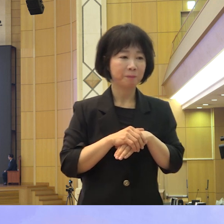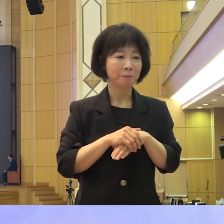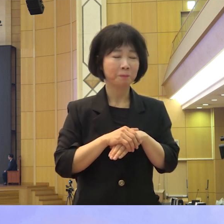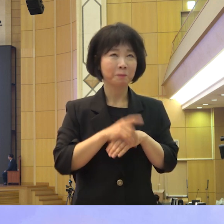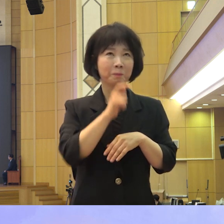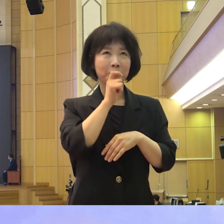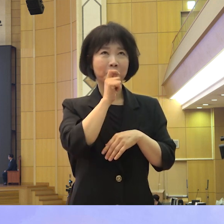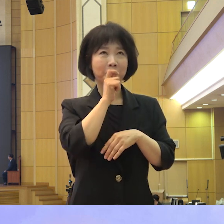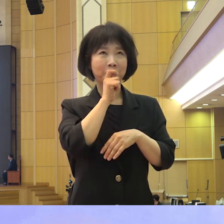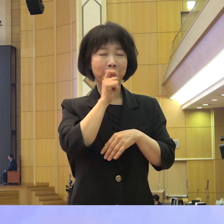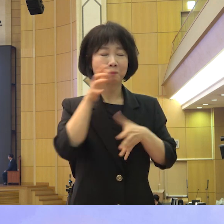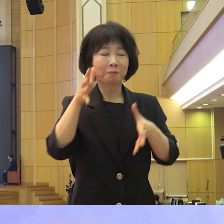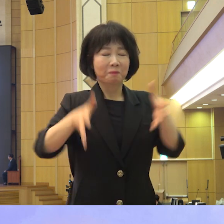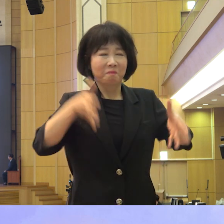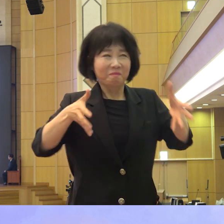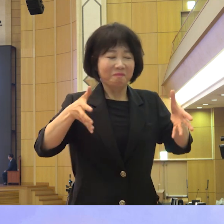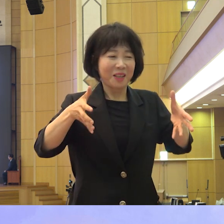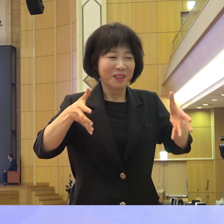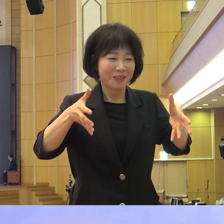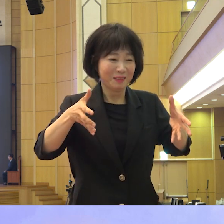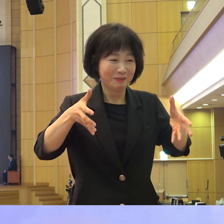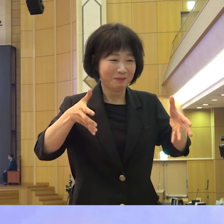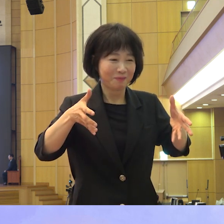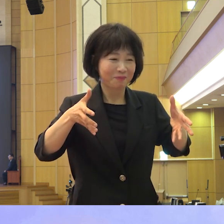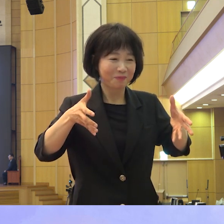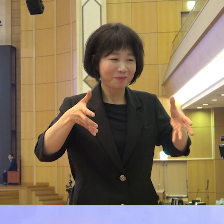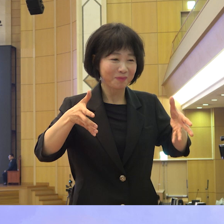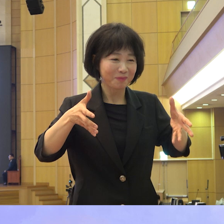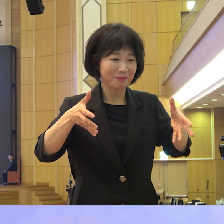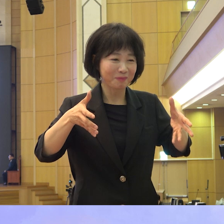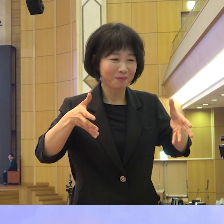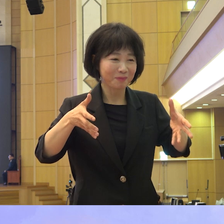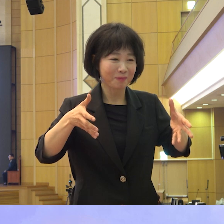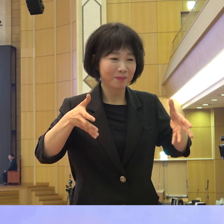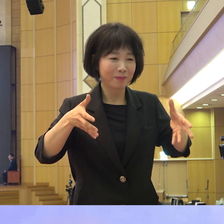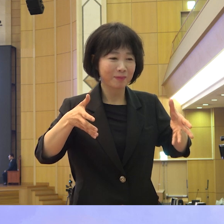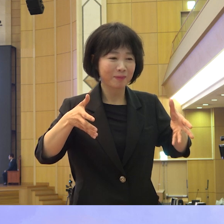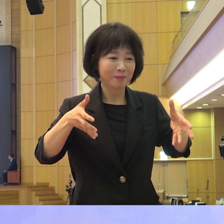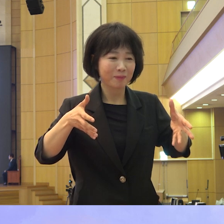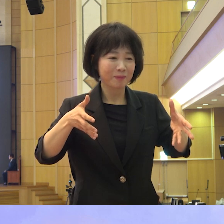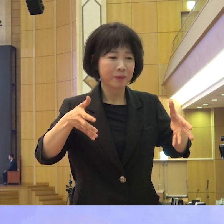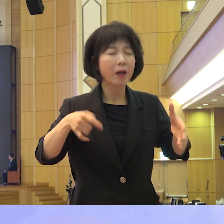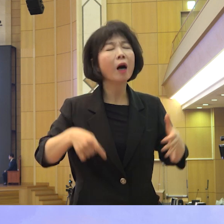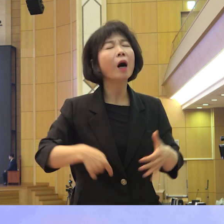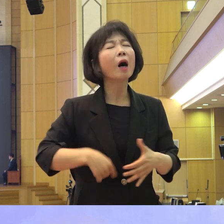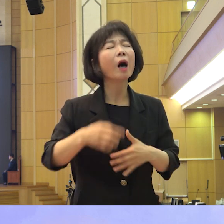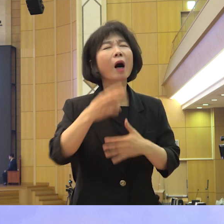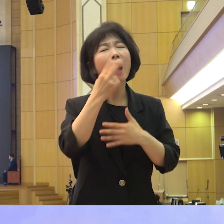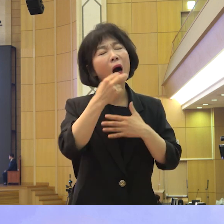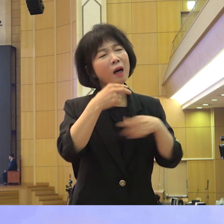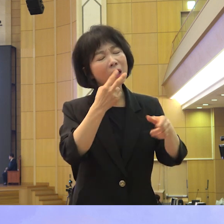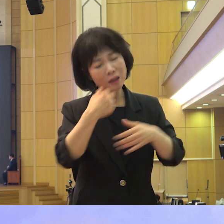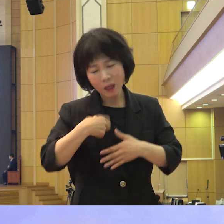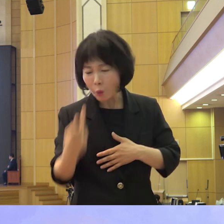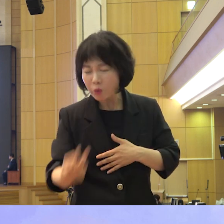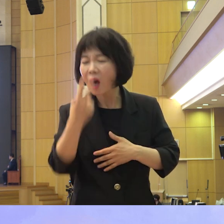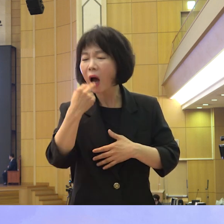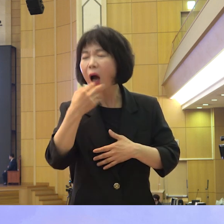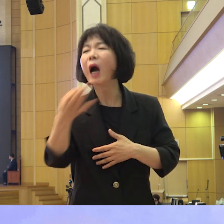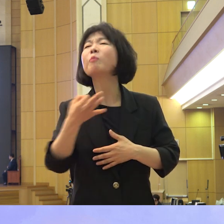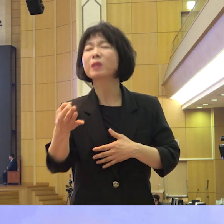그리고 제가 감기 걸려 살짝 아픕니다. 이 감기 빨리 나을 수